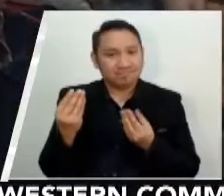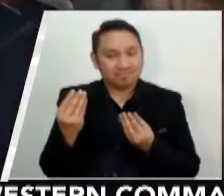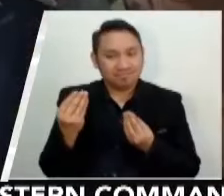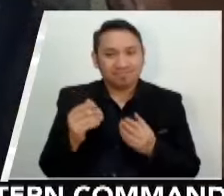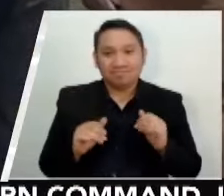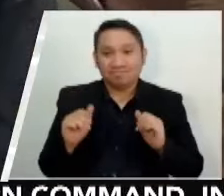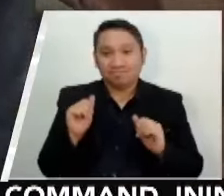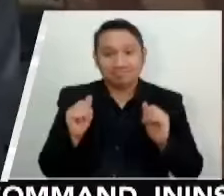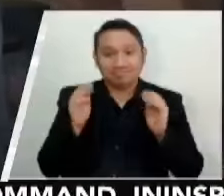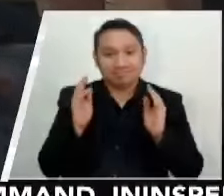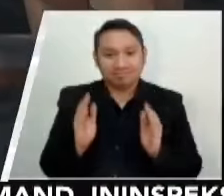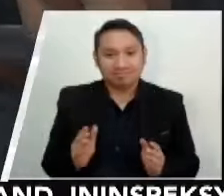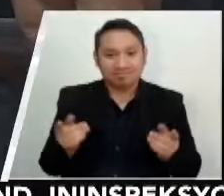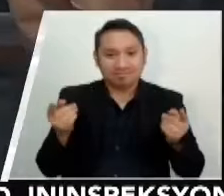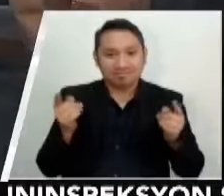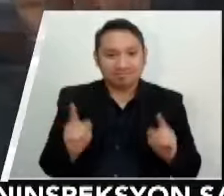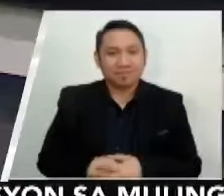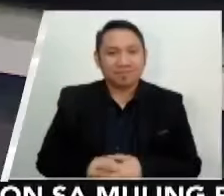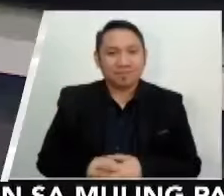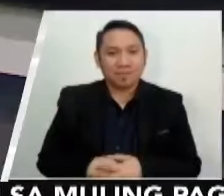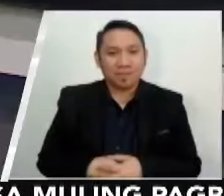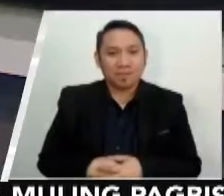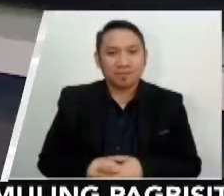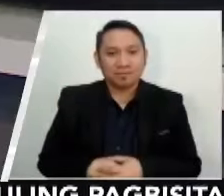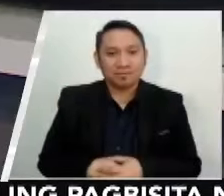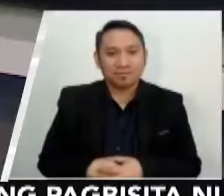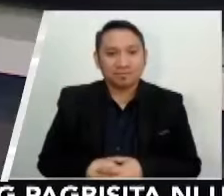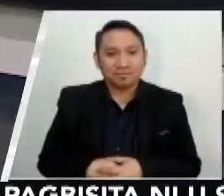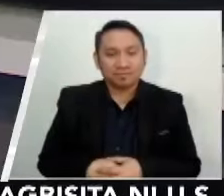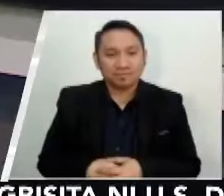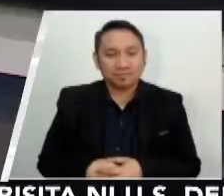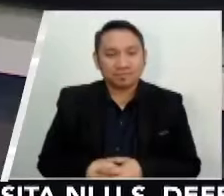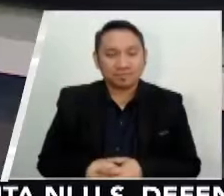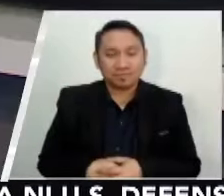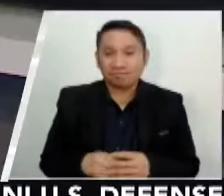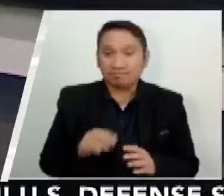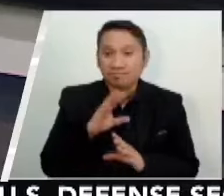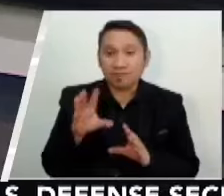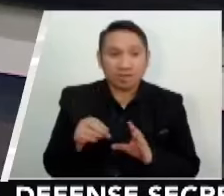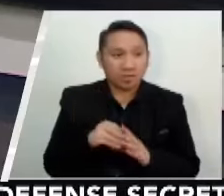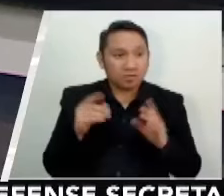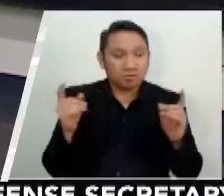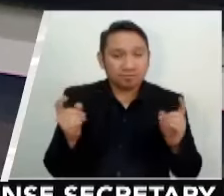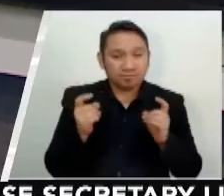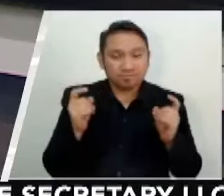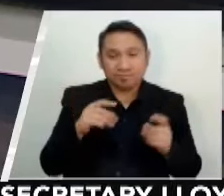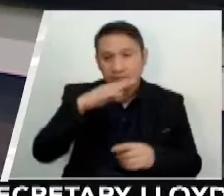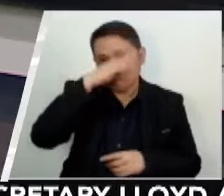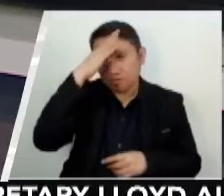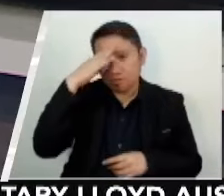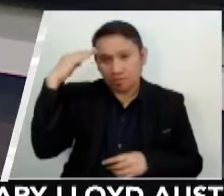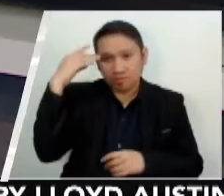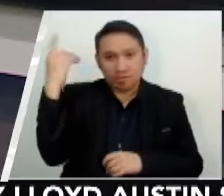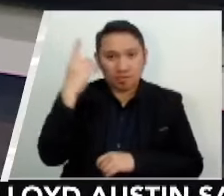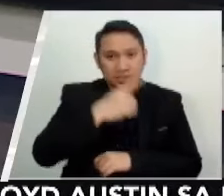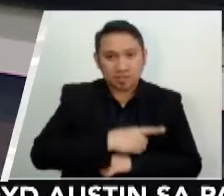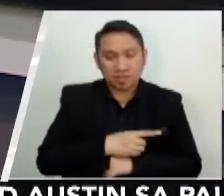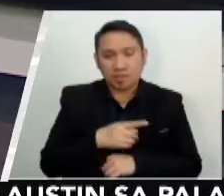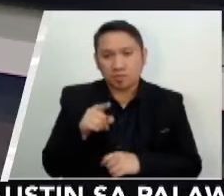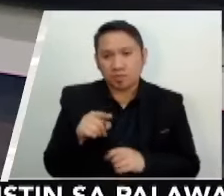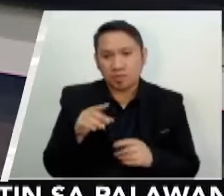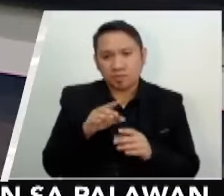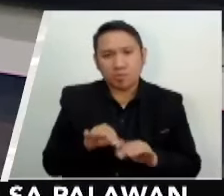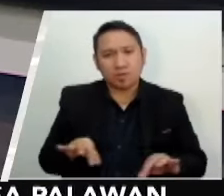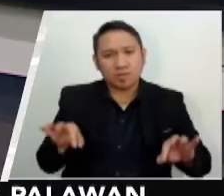sa showbiz happening. Kasabay ng pagdiriwang ng Bonifacio Day, ilang mahalagang bahagi ng kasaysayan ng Pilipinas